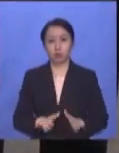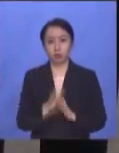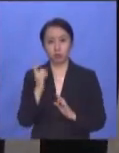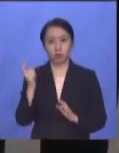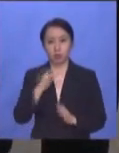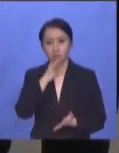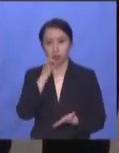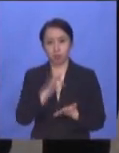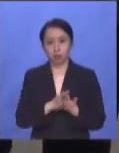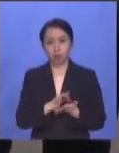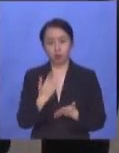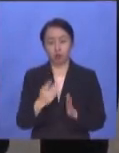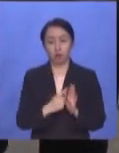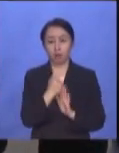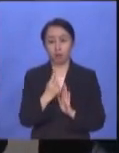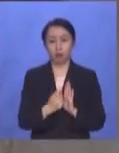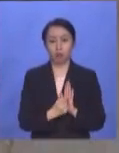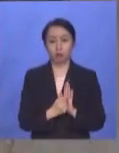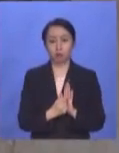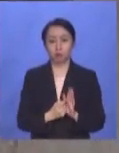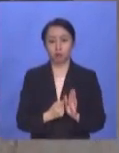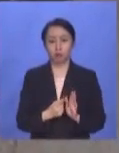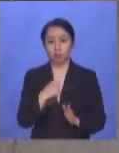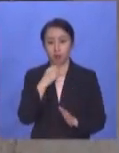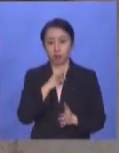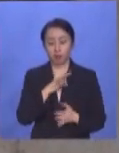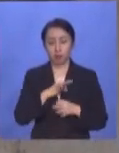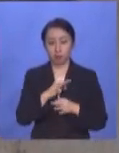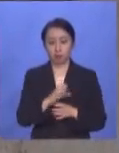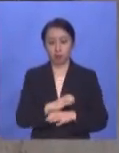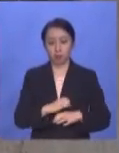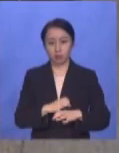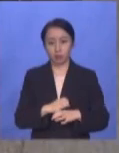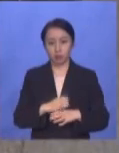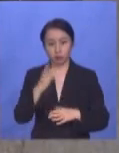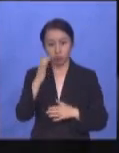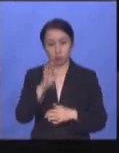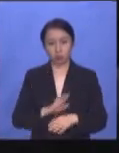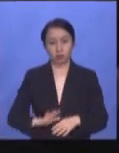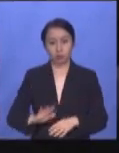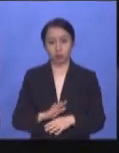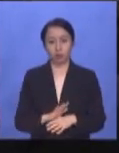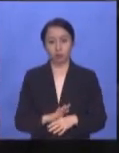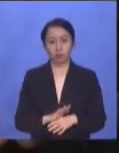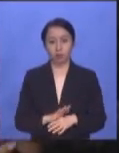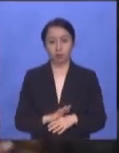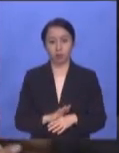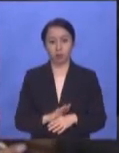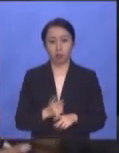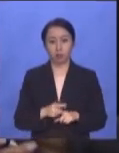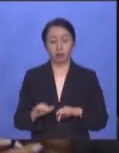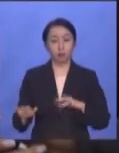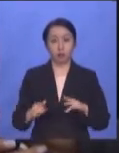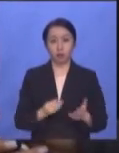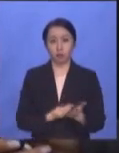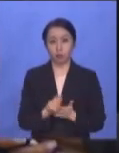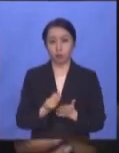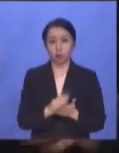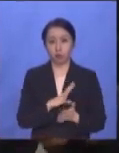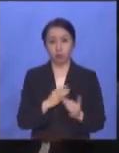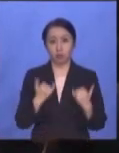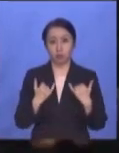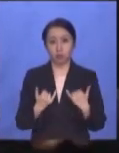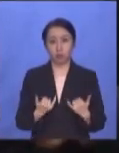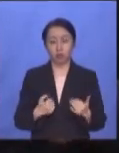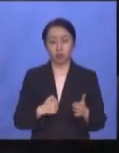аграриями и ответили на их вопросы. Айдарбек Сапаров отметил поддержку со стороны государства. 140 миллиардов всего у нас было финансирование. Сейчас мы